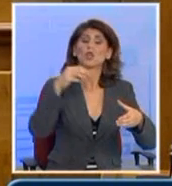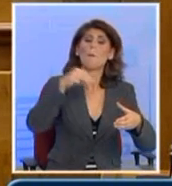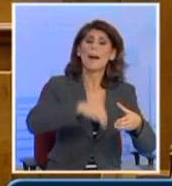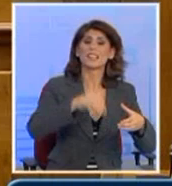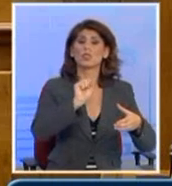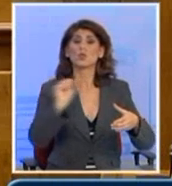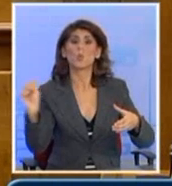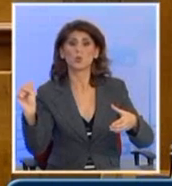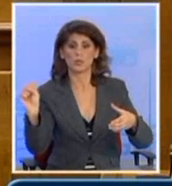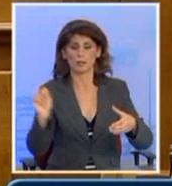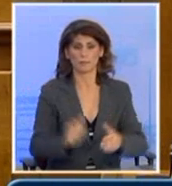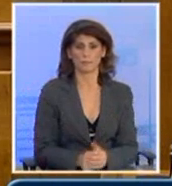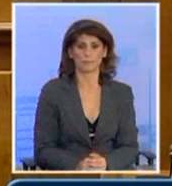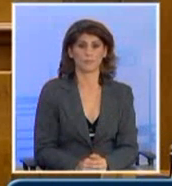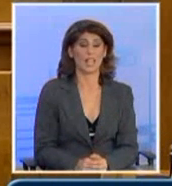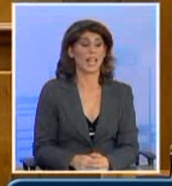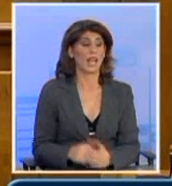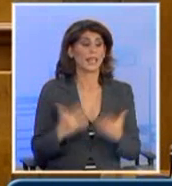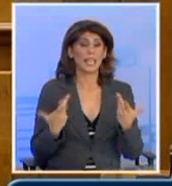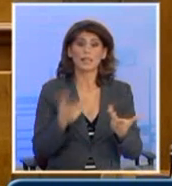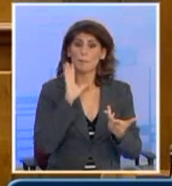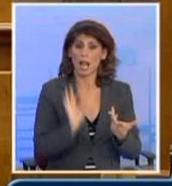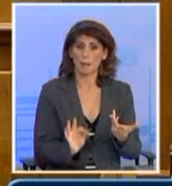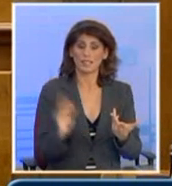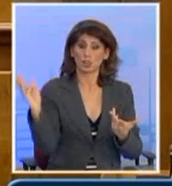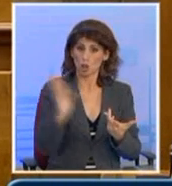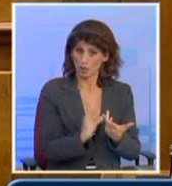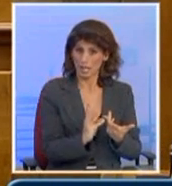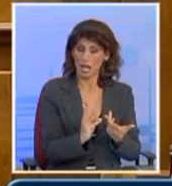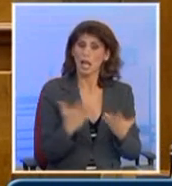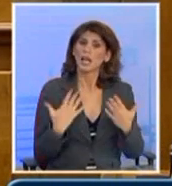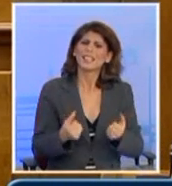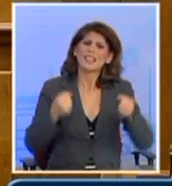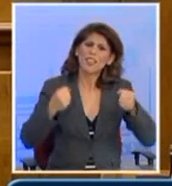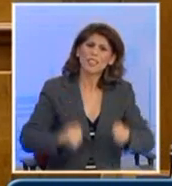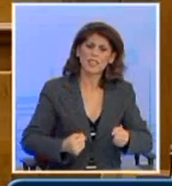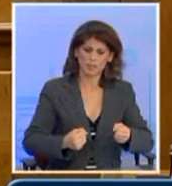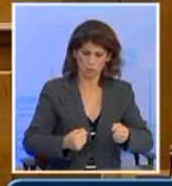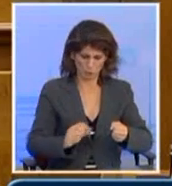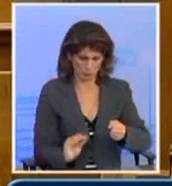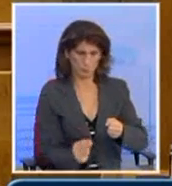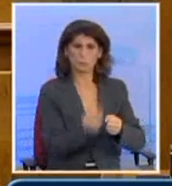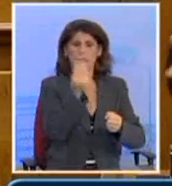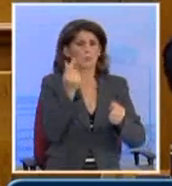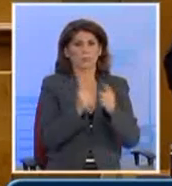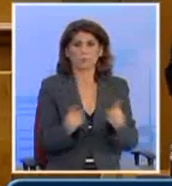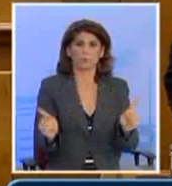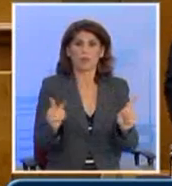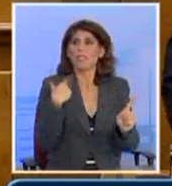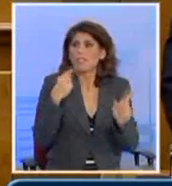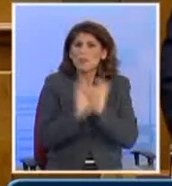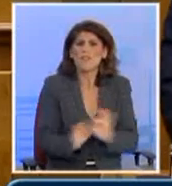Σούλτς. Γιατί πράγματι η Τρόικα είναι ένα θεσμικό υβρίδιο που δεν προβλέπεται από τις